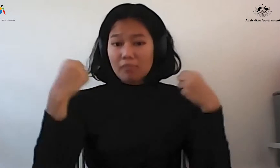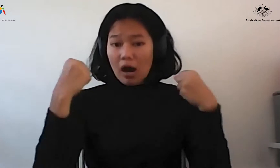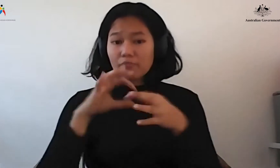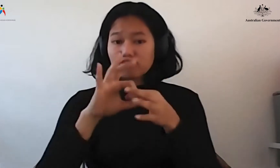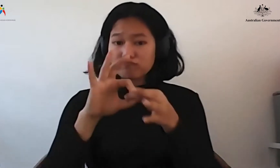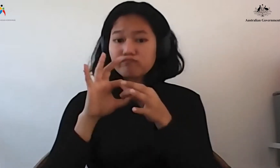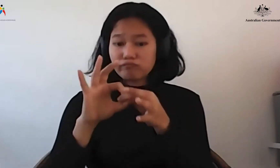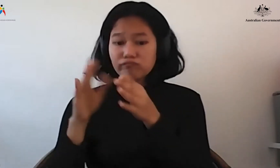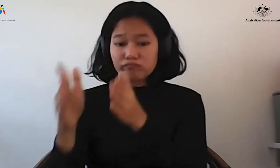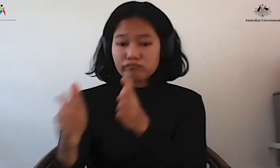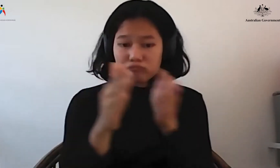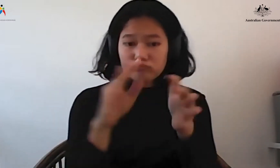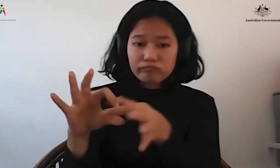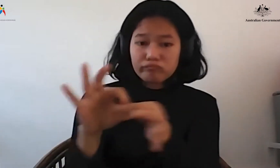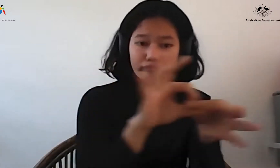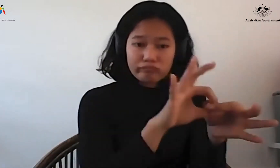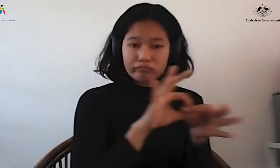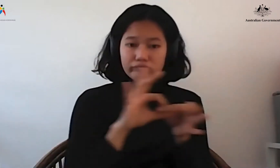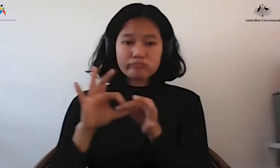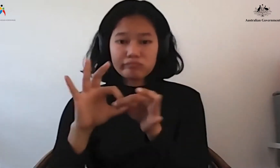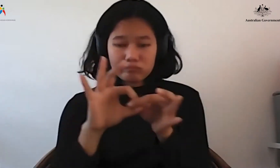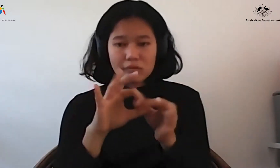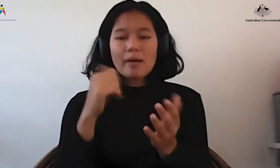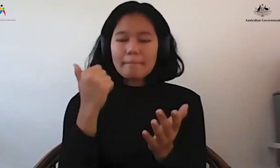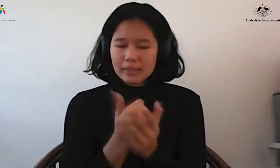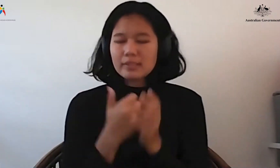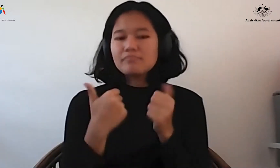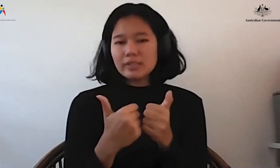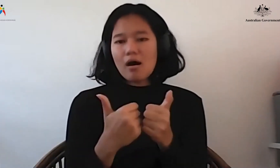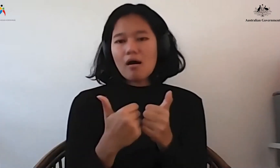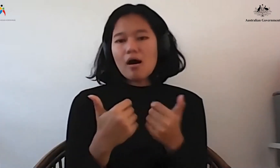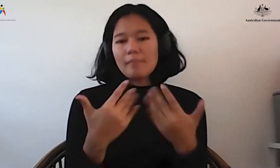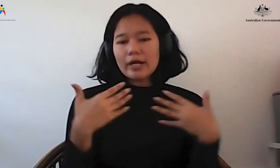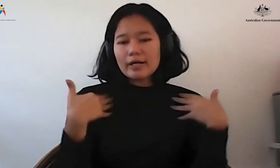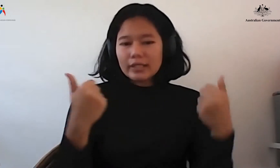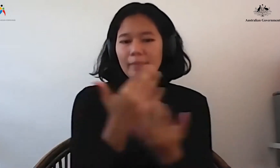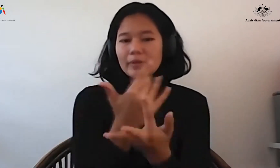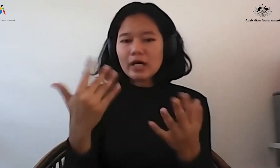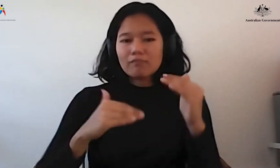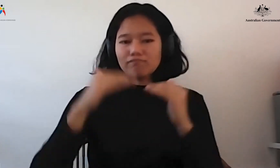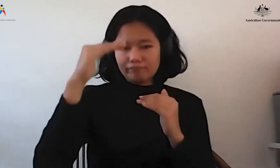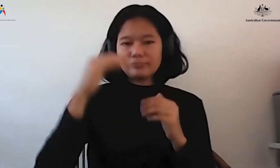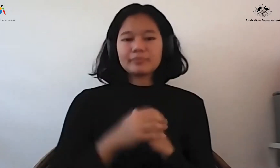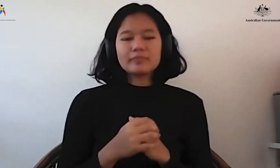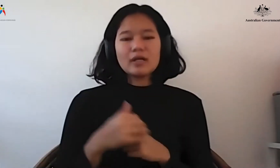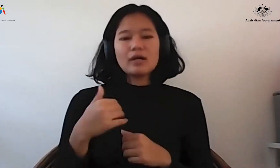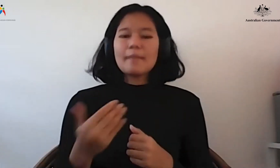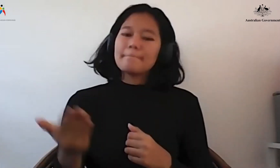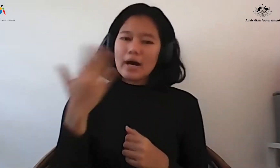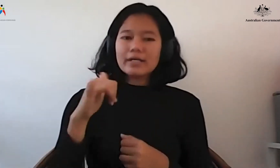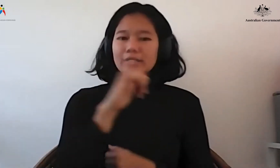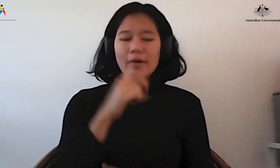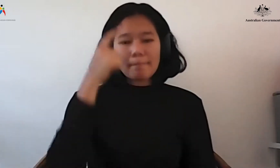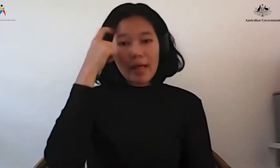lintas sektoral, bekerja sama dengan multi helix akan mampu untuk meningkatkan kesejahteraan masyarakat. Mari kita sama belajar,